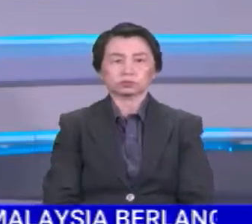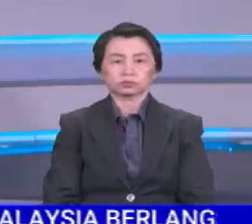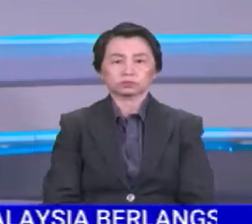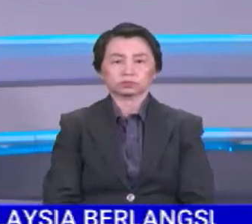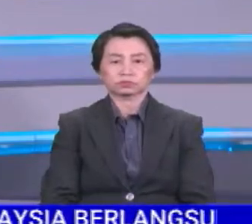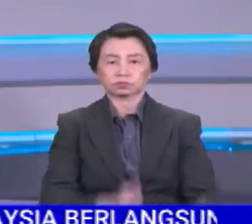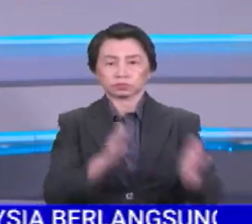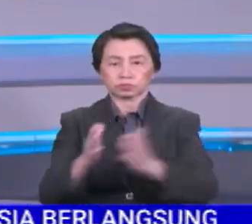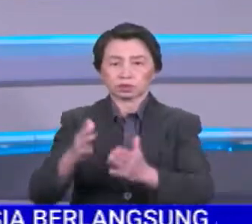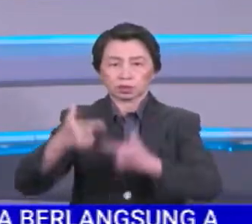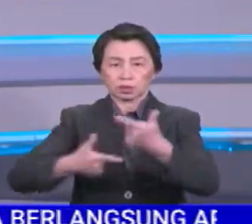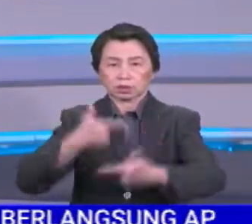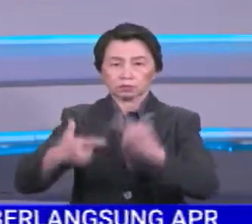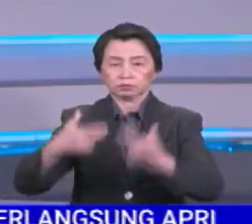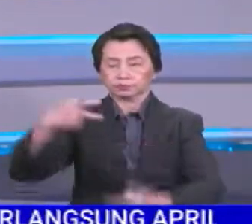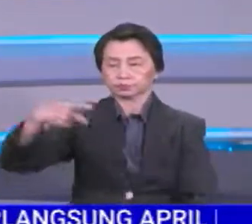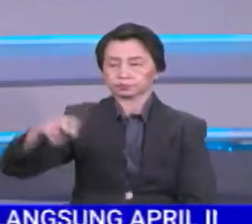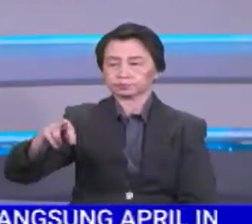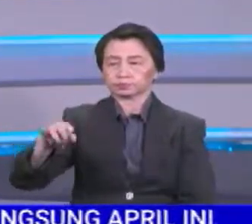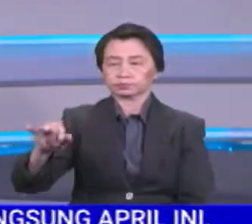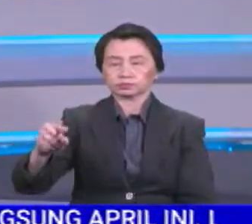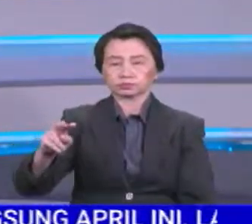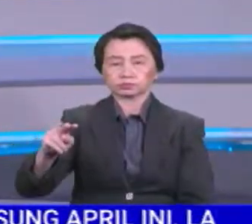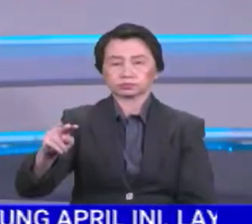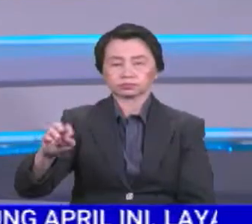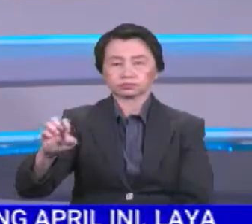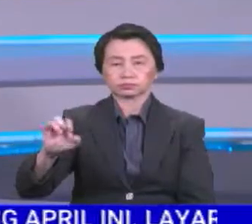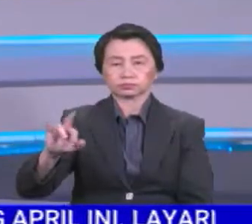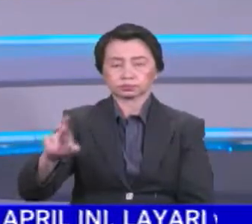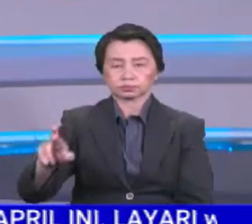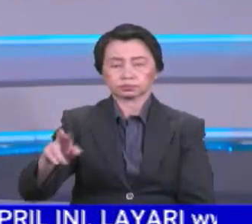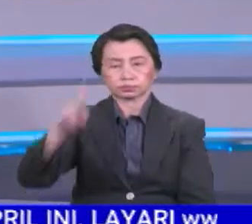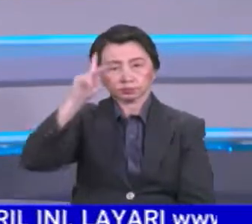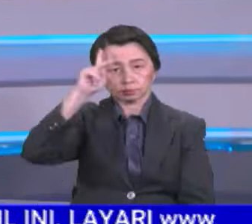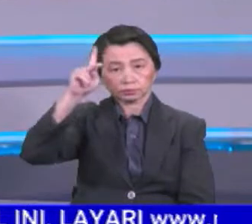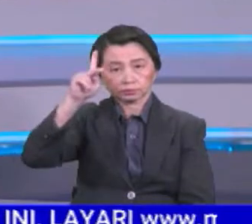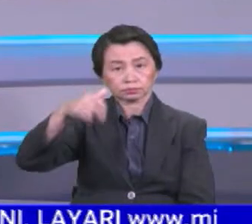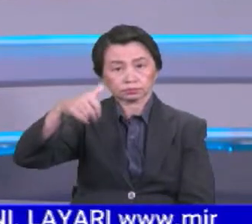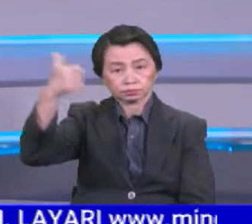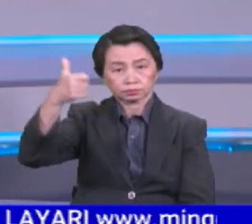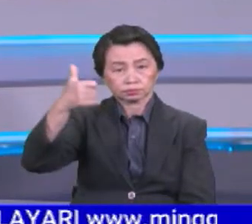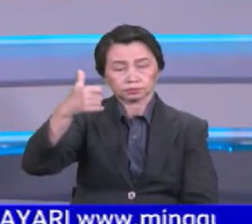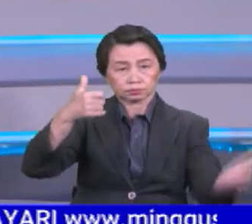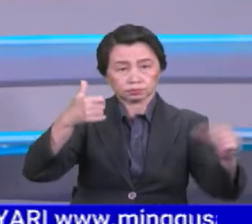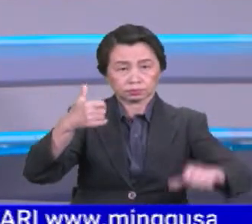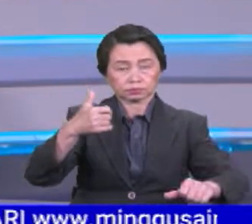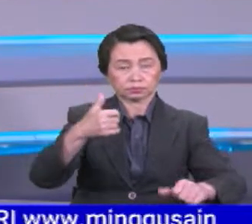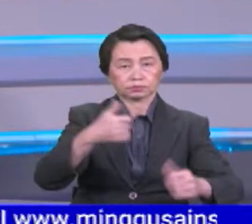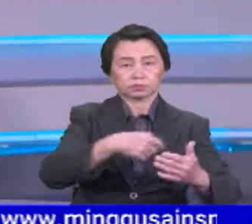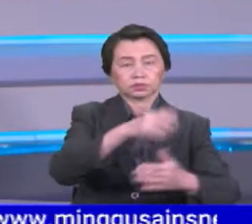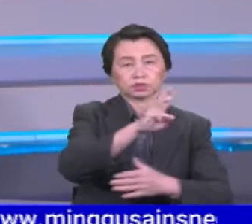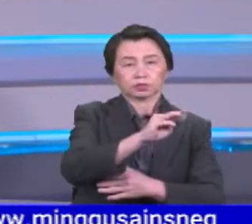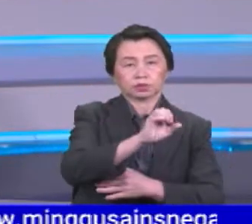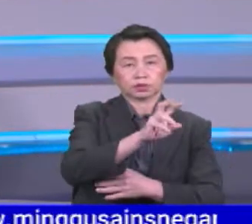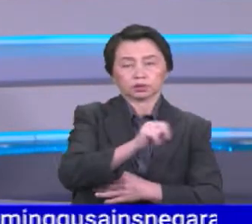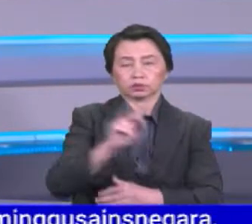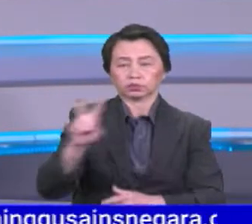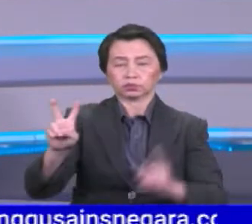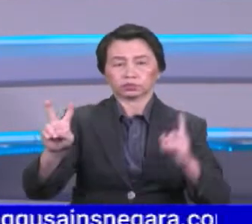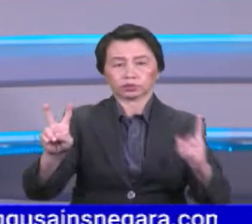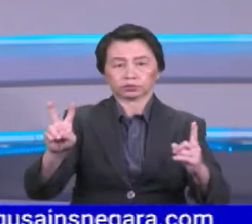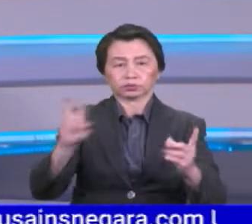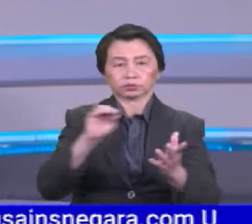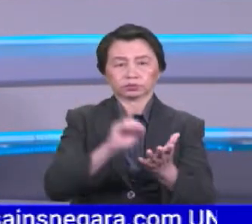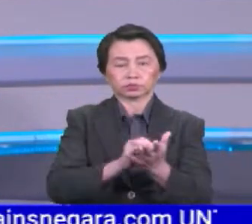Beralih pula ke aksi Liga Premier, Kelantan United berjaya menewaskan pasukan projek FAM MSN dengan kemenangan 2-1 pada pertemuan